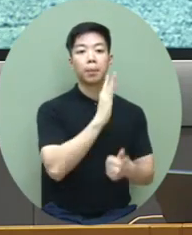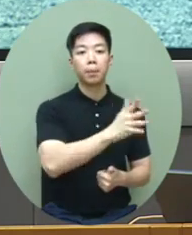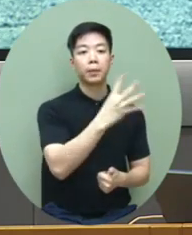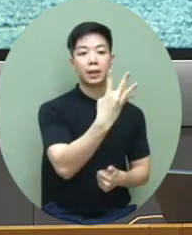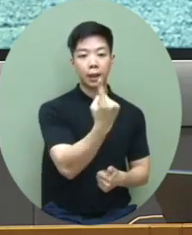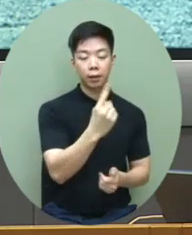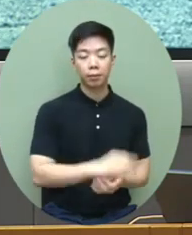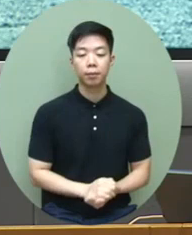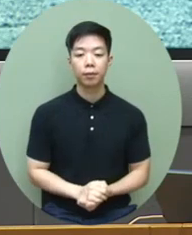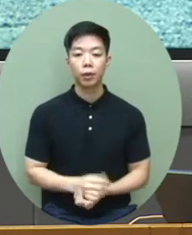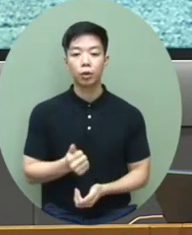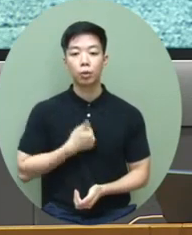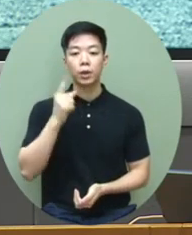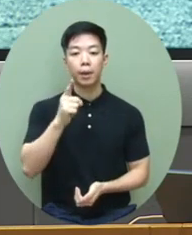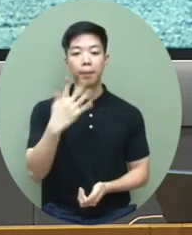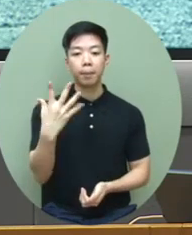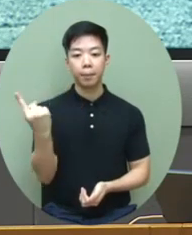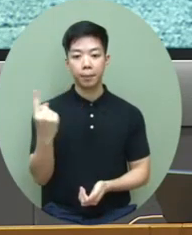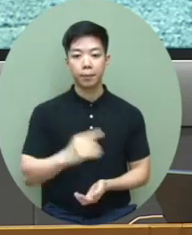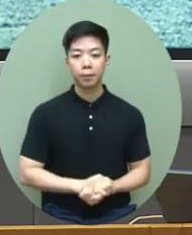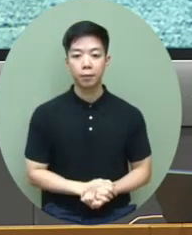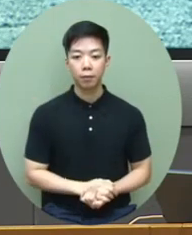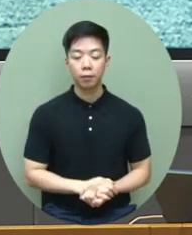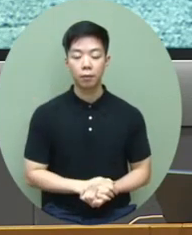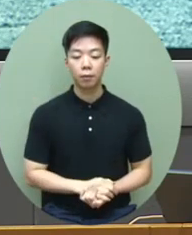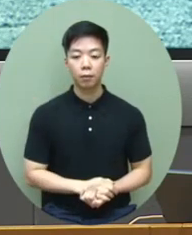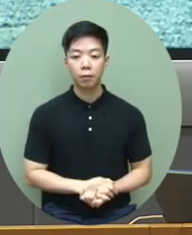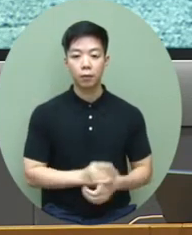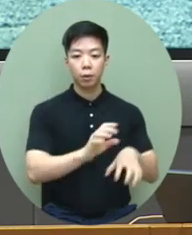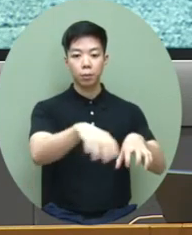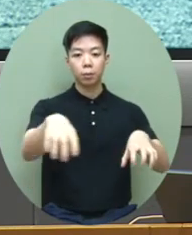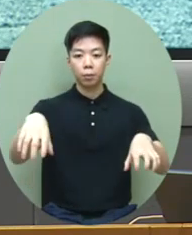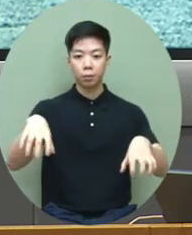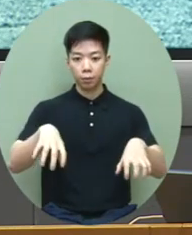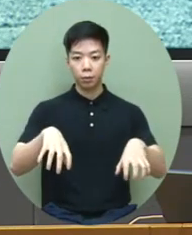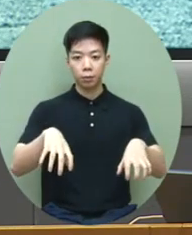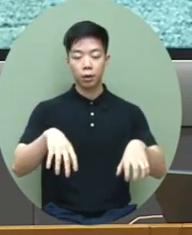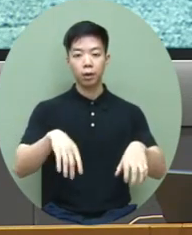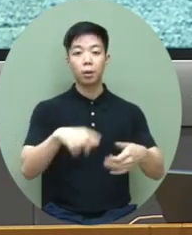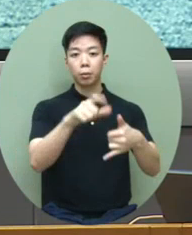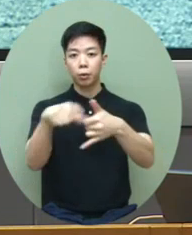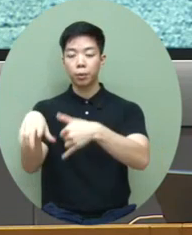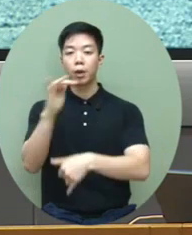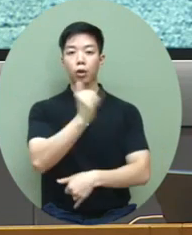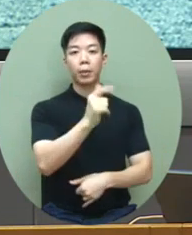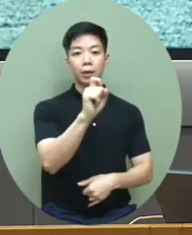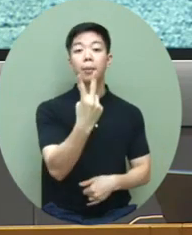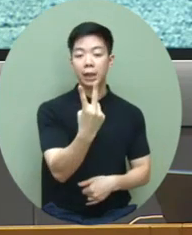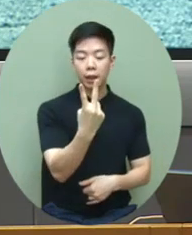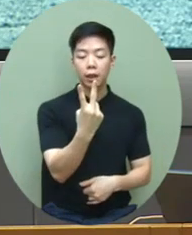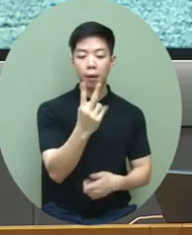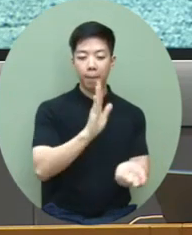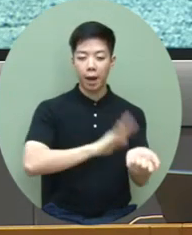埋151位教職員啦。咁佢呢692個確診個案其實就